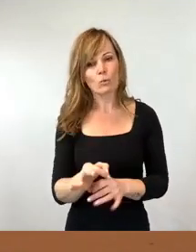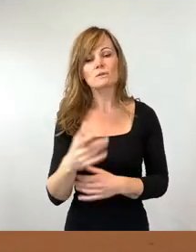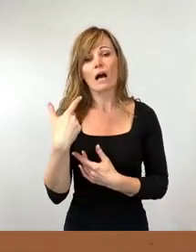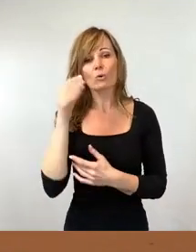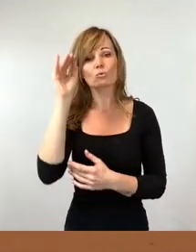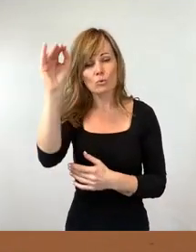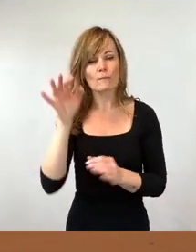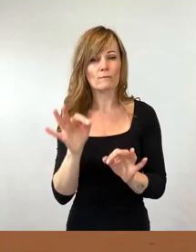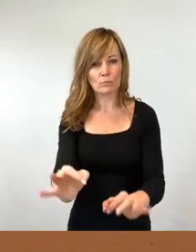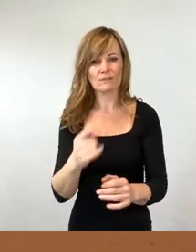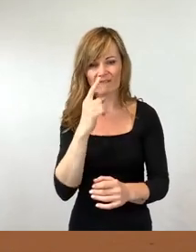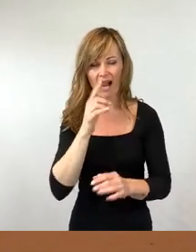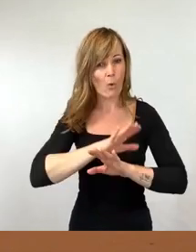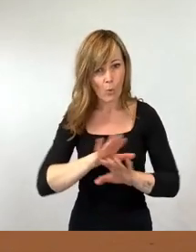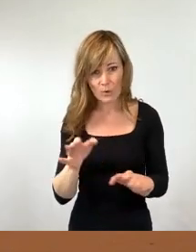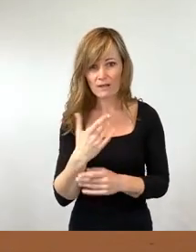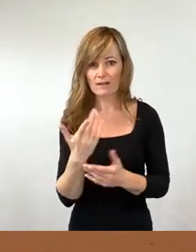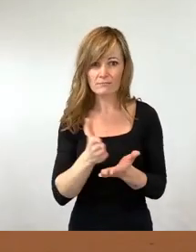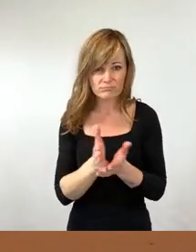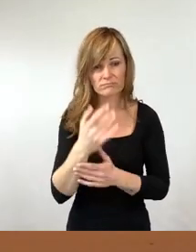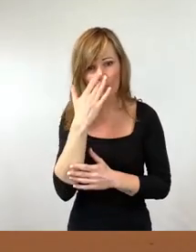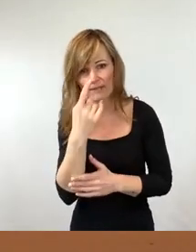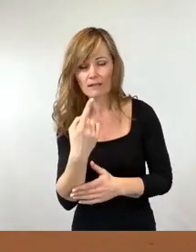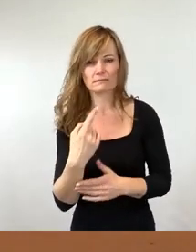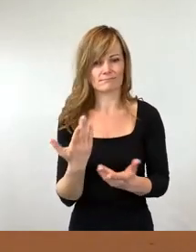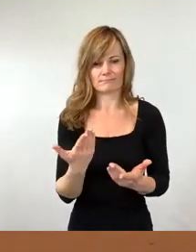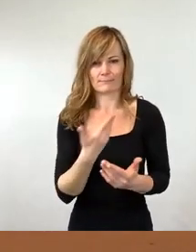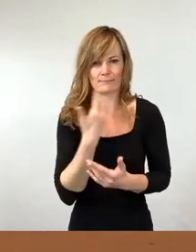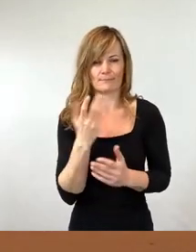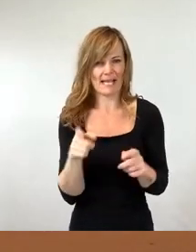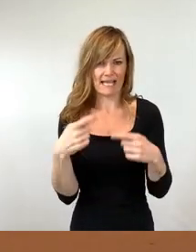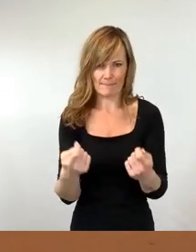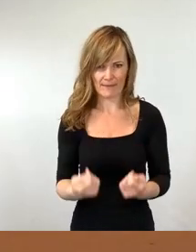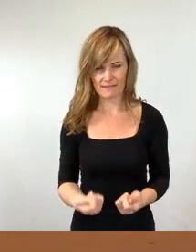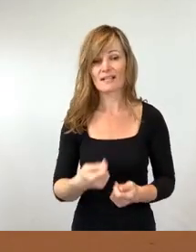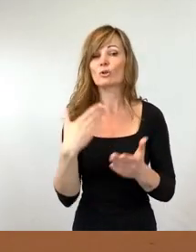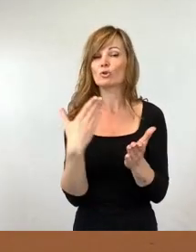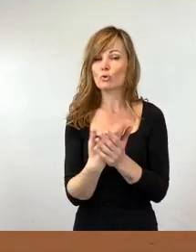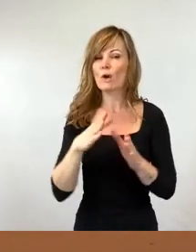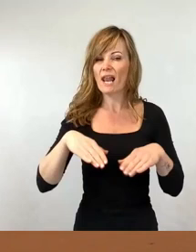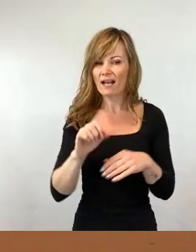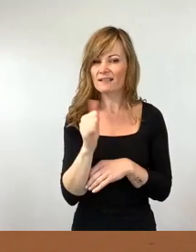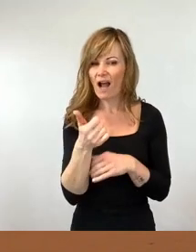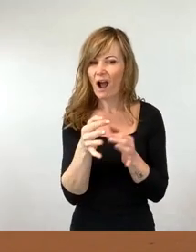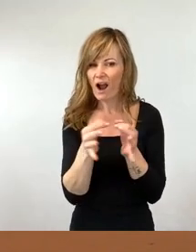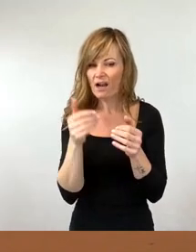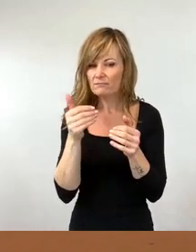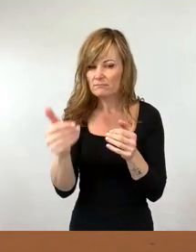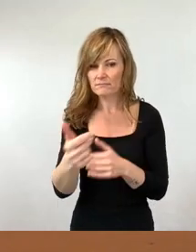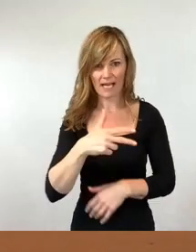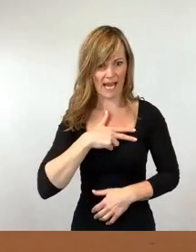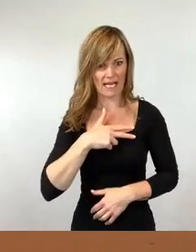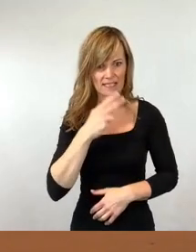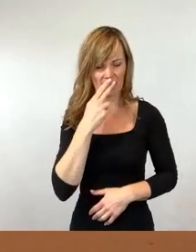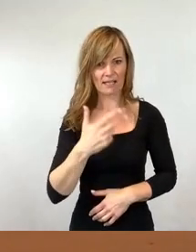heraus. Das stimmt. Die ersten Tage haben aber schon gezeigt, dass die Realität noch schlimmer ist als die Simulation. Ich